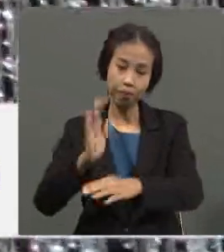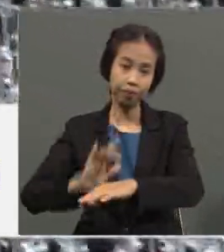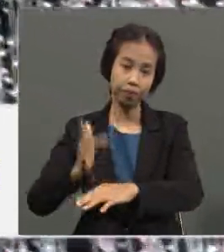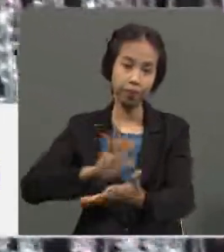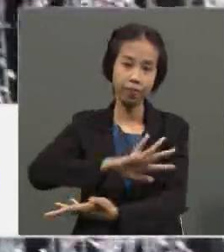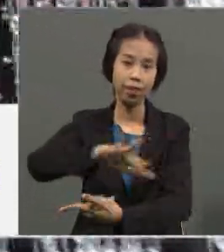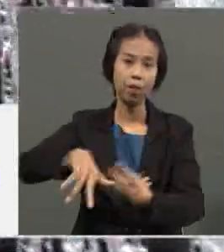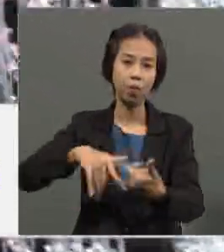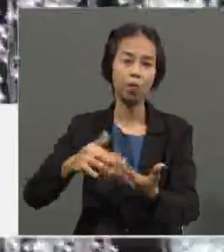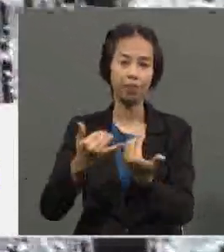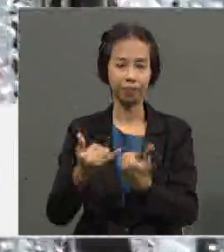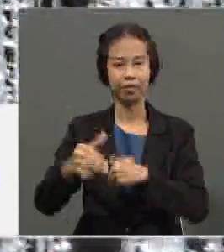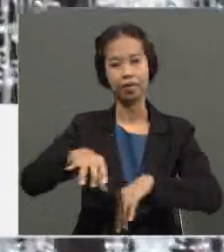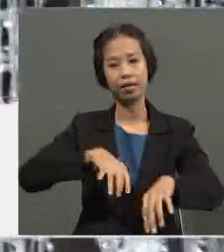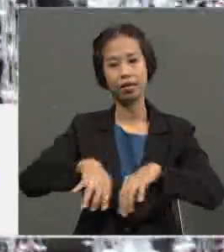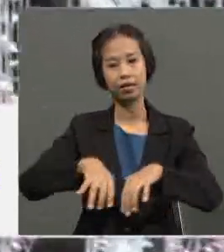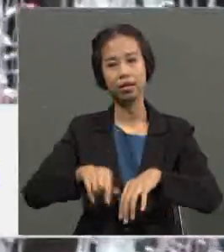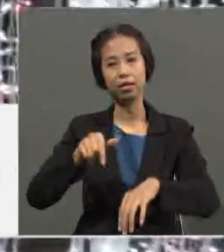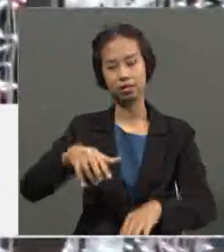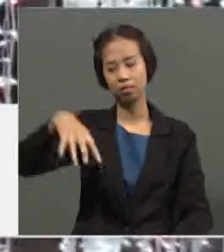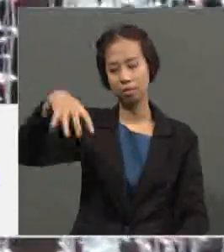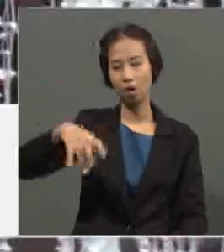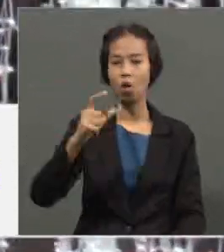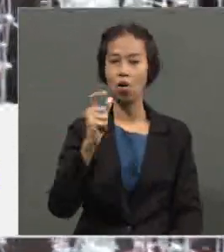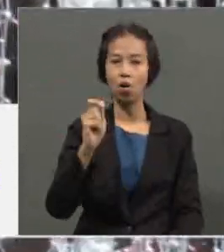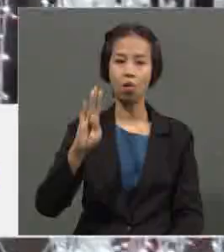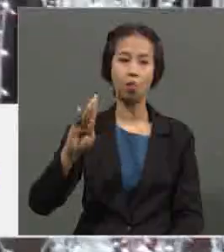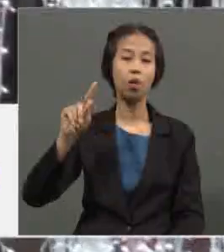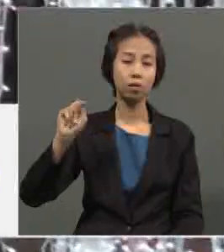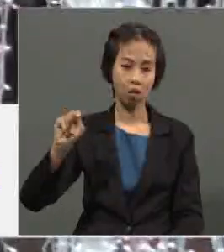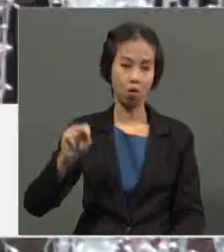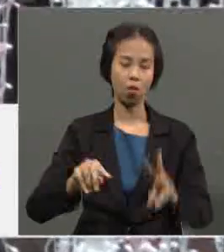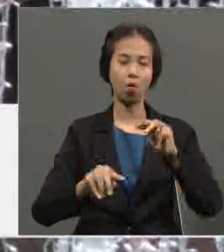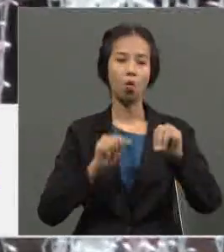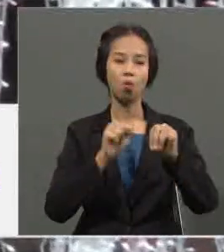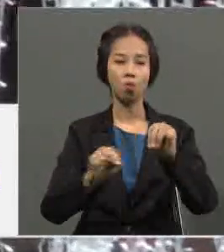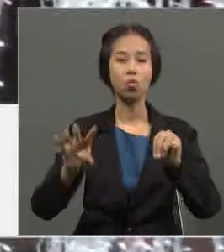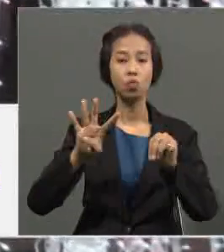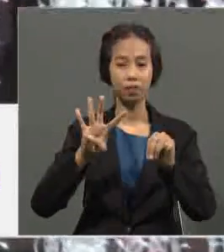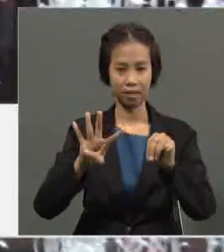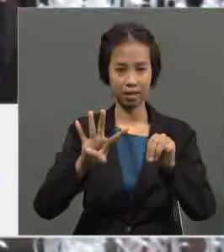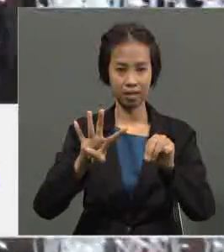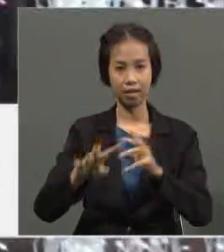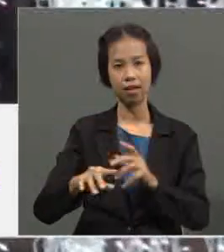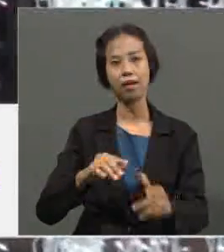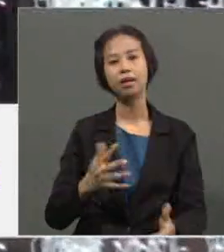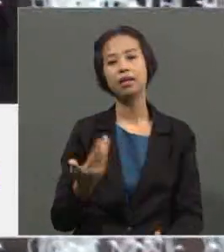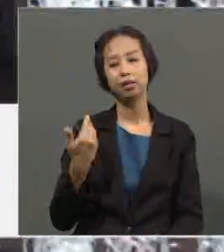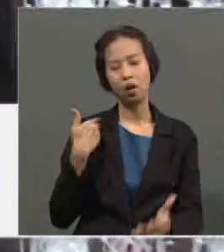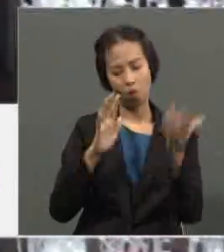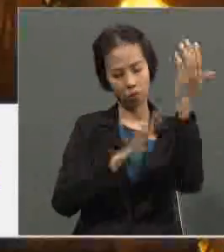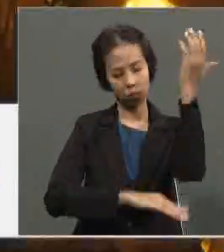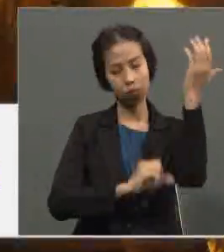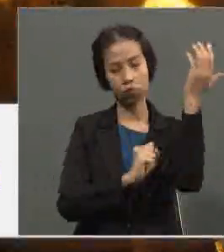โดยจัดขึ้นที่สวนสาธารณะของอบตทุ่งกงนี่แหละครับอยู่ที่หมู่ที่ 4บ้านบ่อโฉลกอำเภอกาญจนดิษจังหวัด